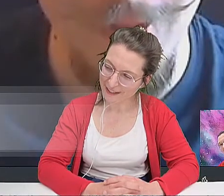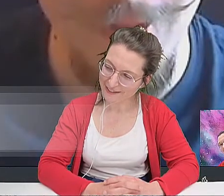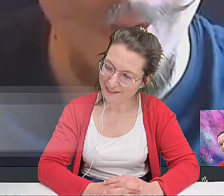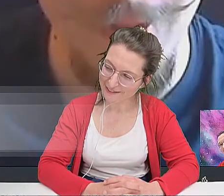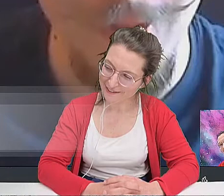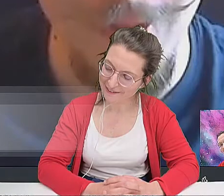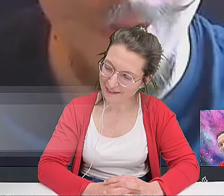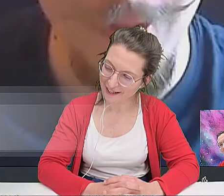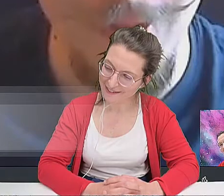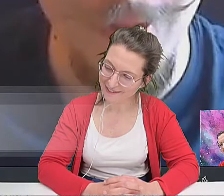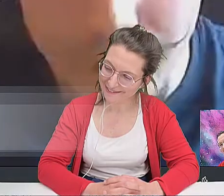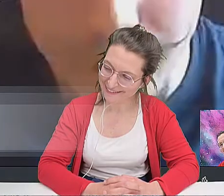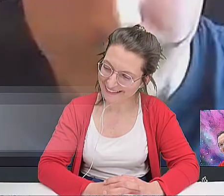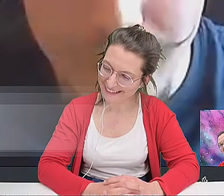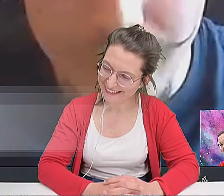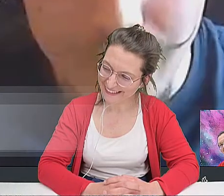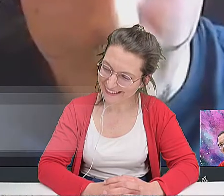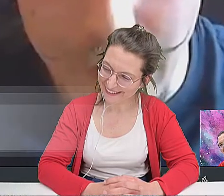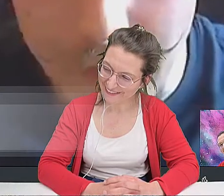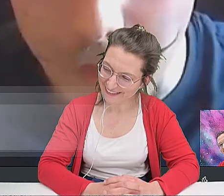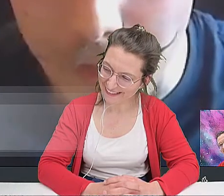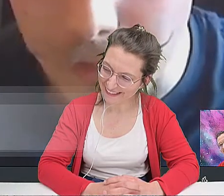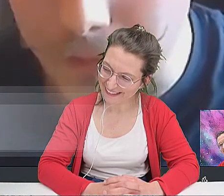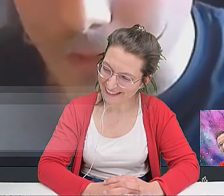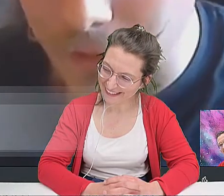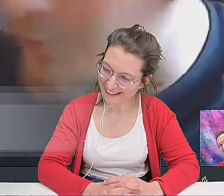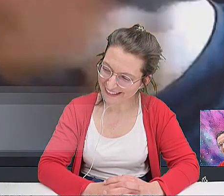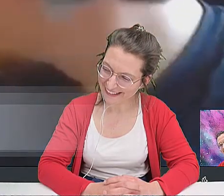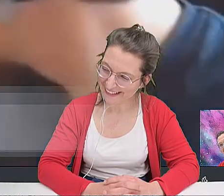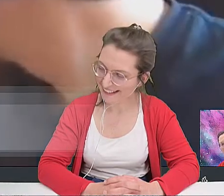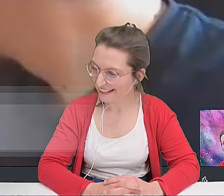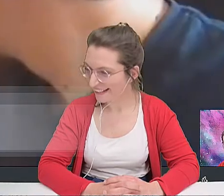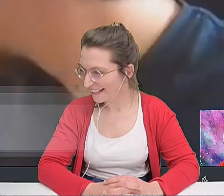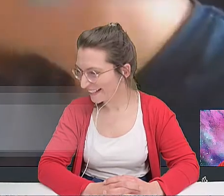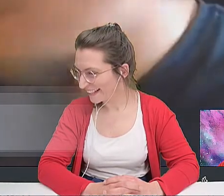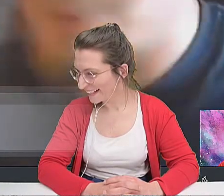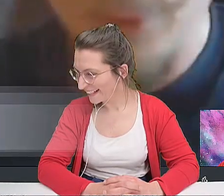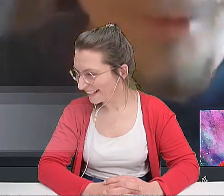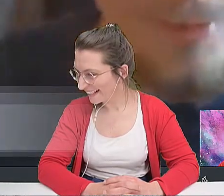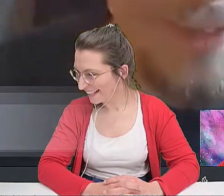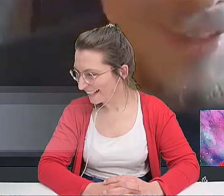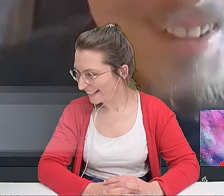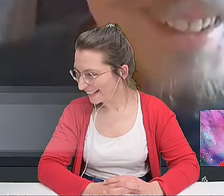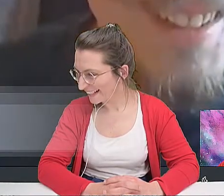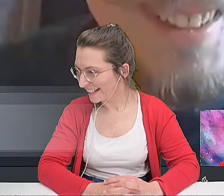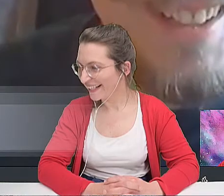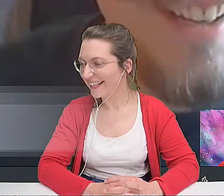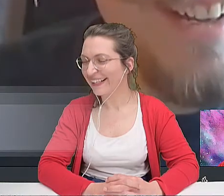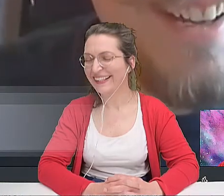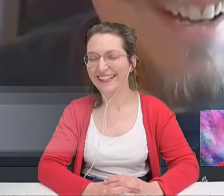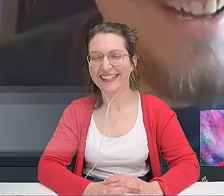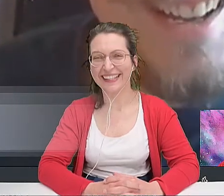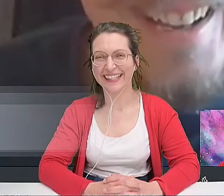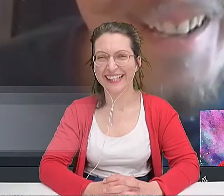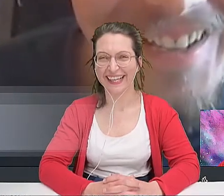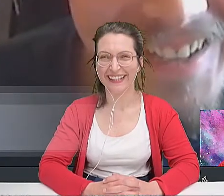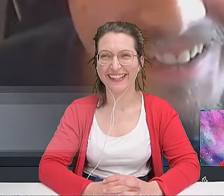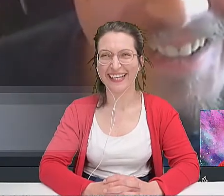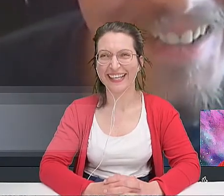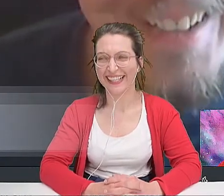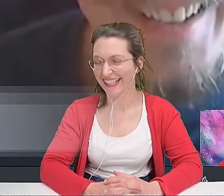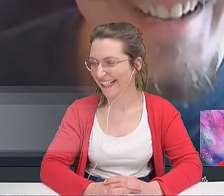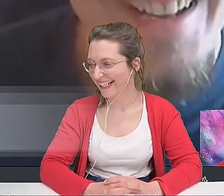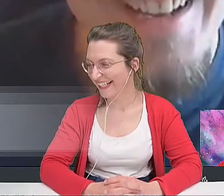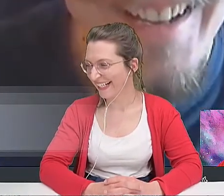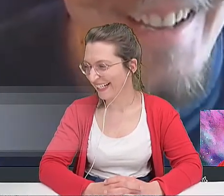Ein weißen Hasen? Das ist so ein weißes Blutkörperchen. Ah,